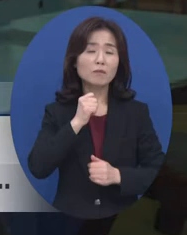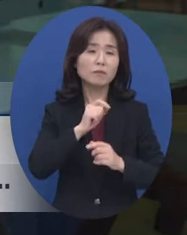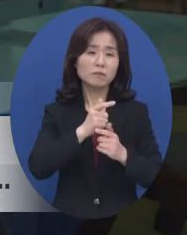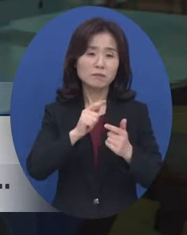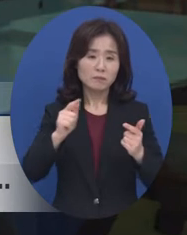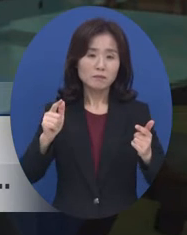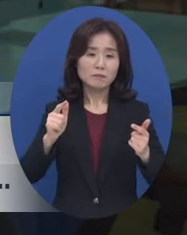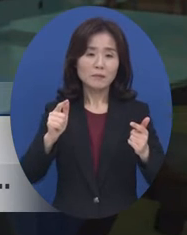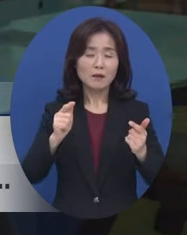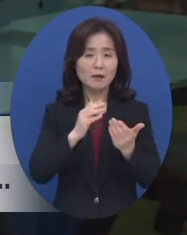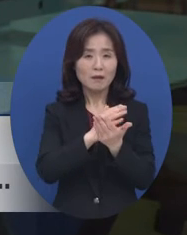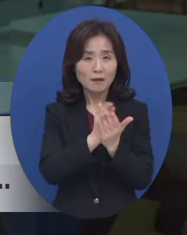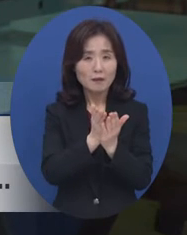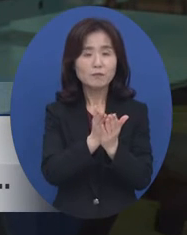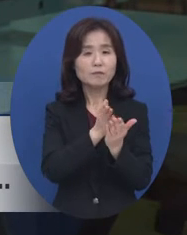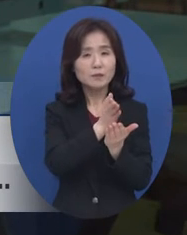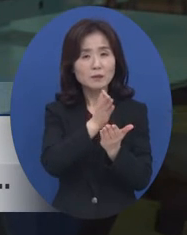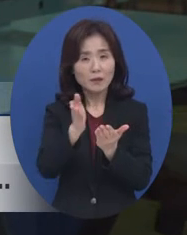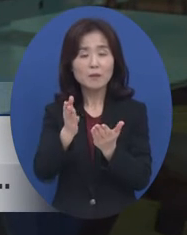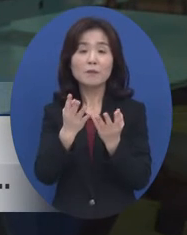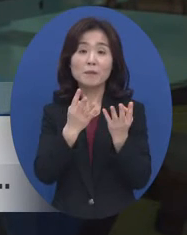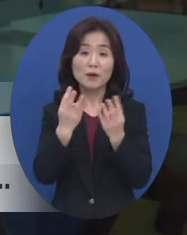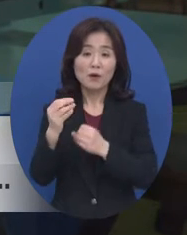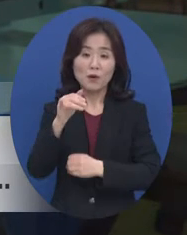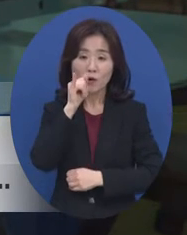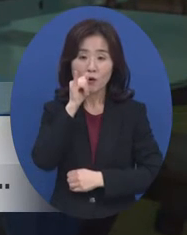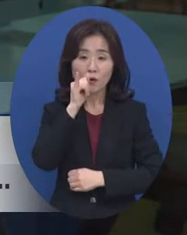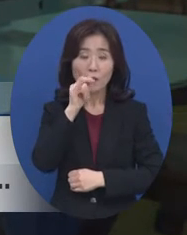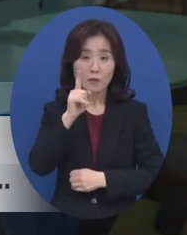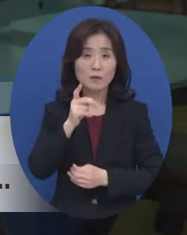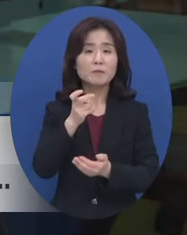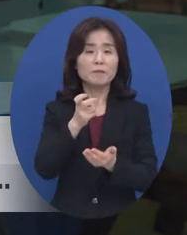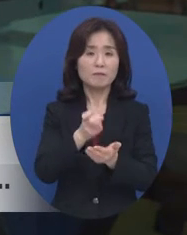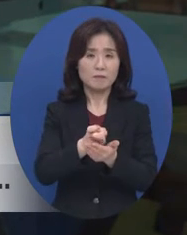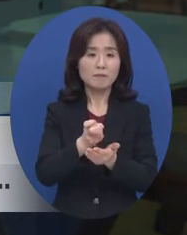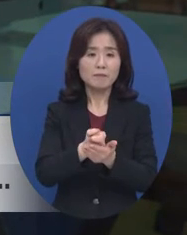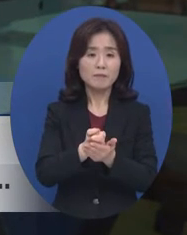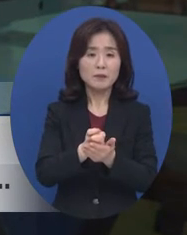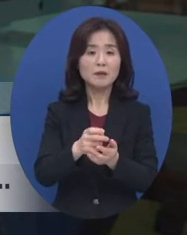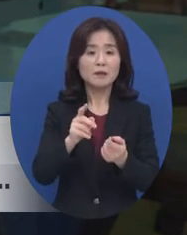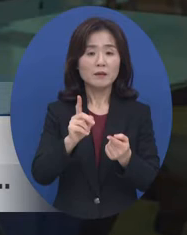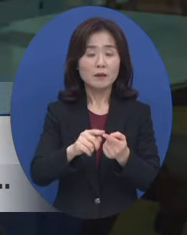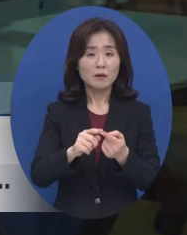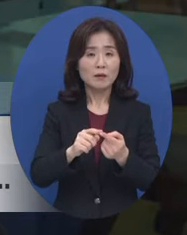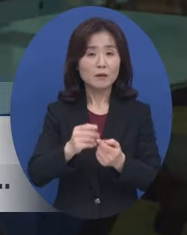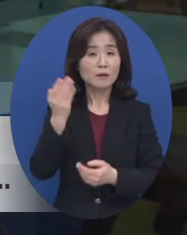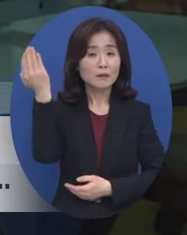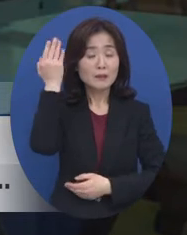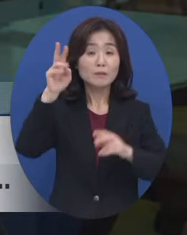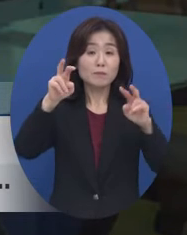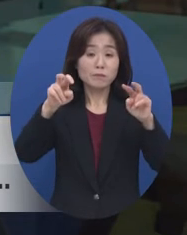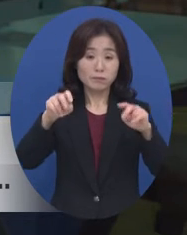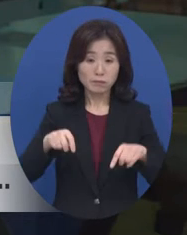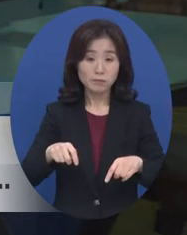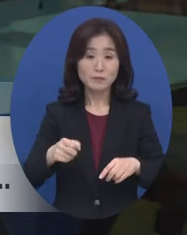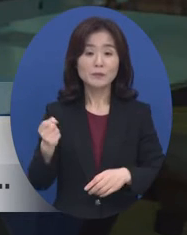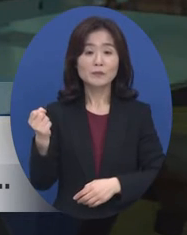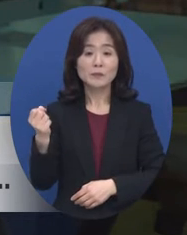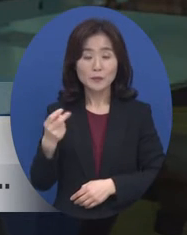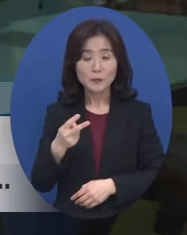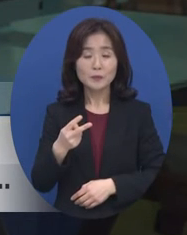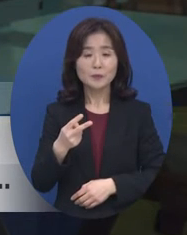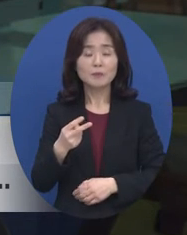다양한 분야에서 다양하게 많았는데 우선은 법률적인 부분에 대해서 지식이 정무 하고